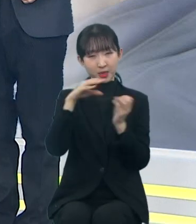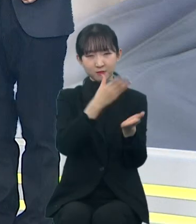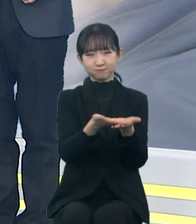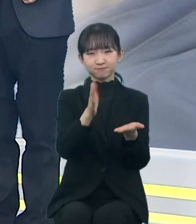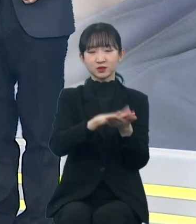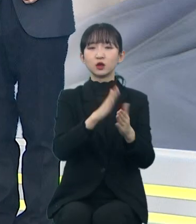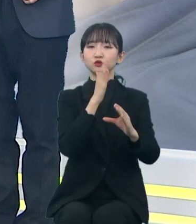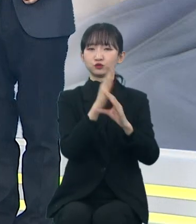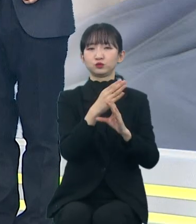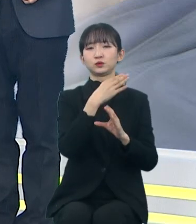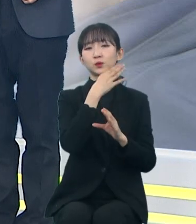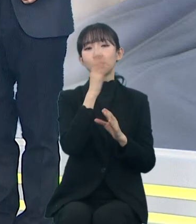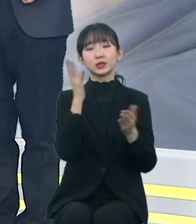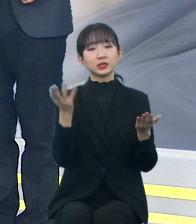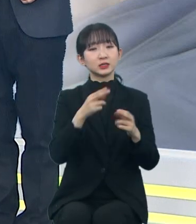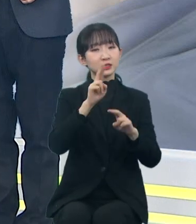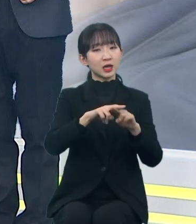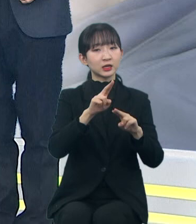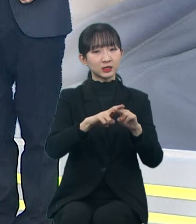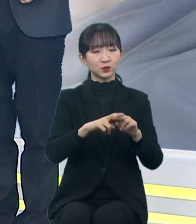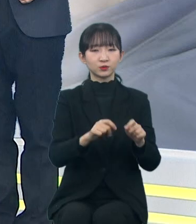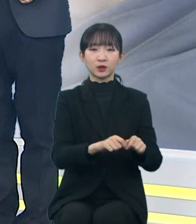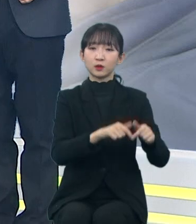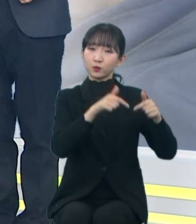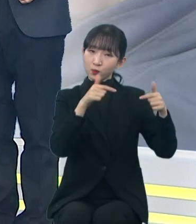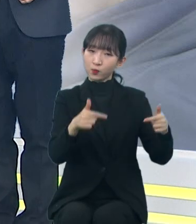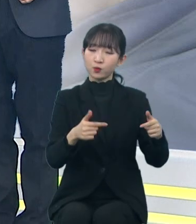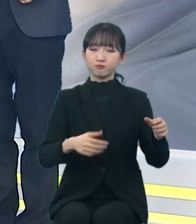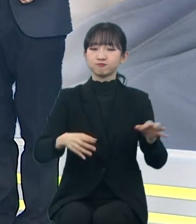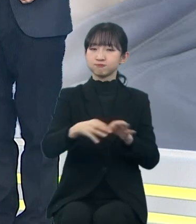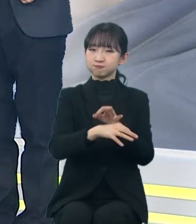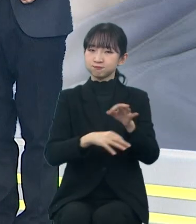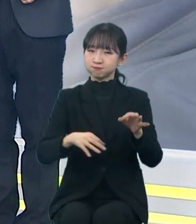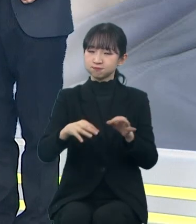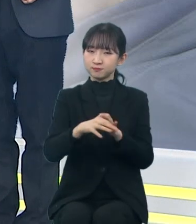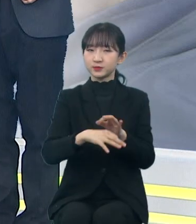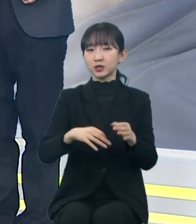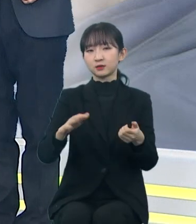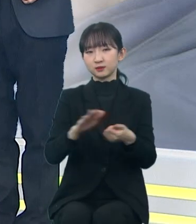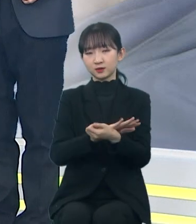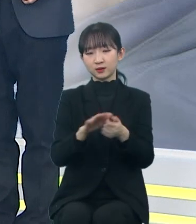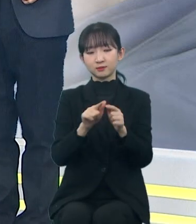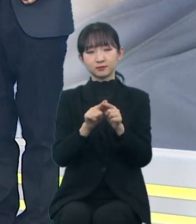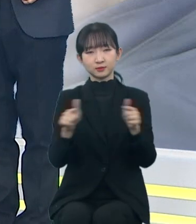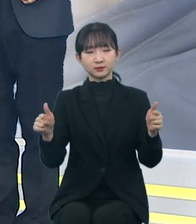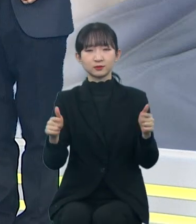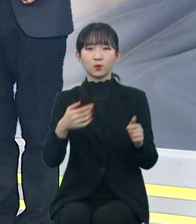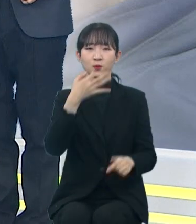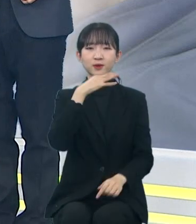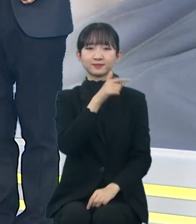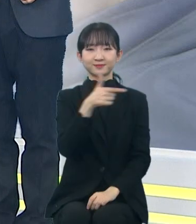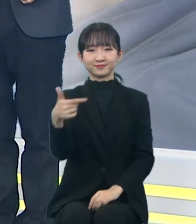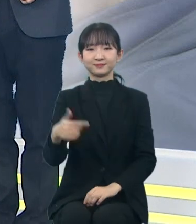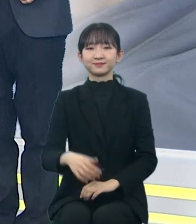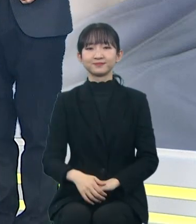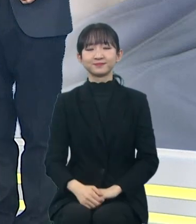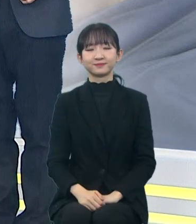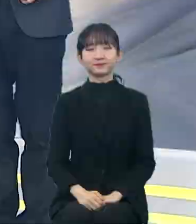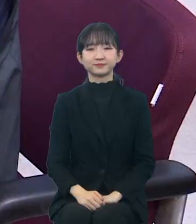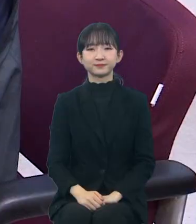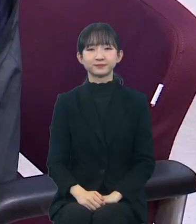노인 일자리 창출에 자원 순환과 경제 혜택까지 일석삼조 역할을 하고 있습니다. 이형구 기자가